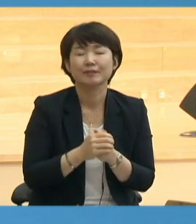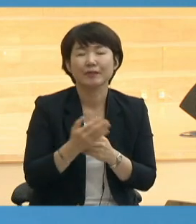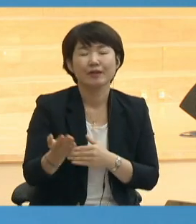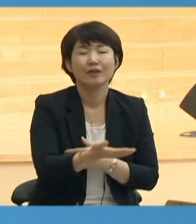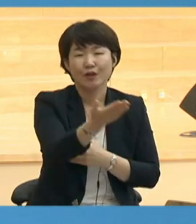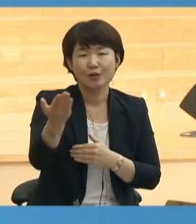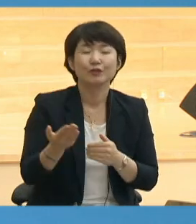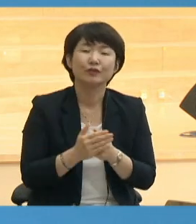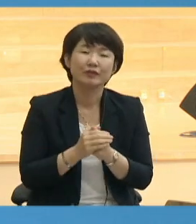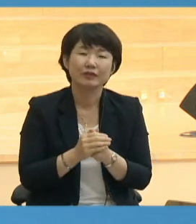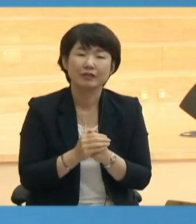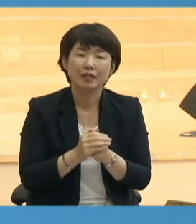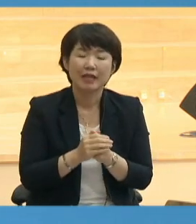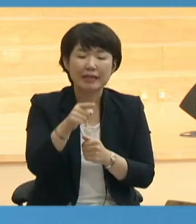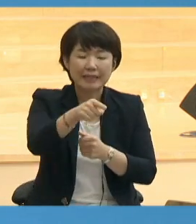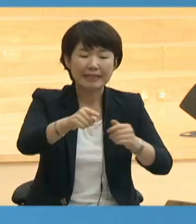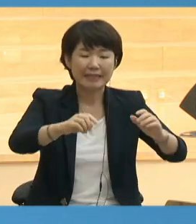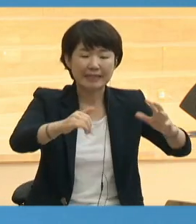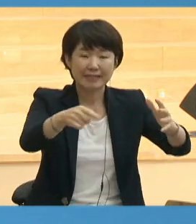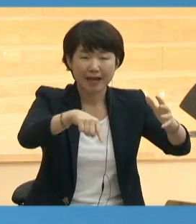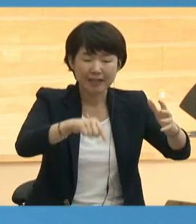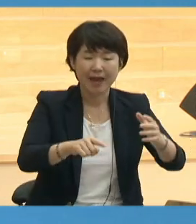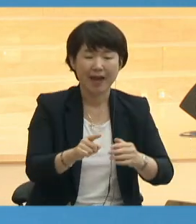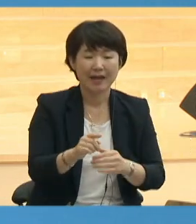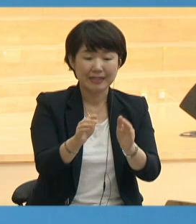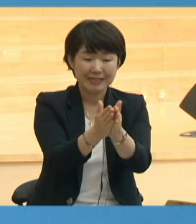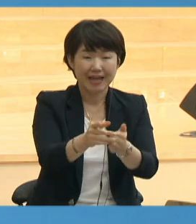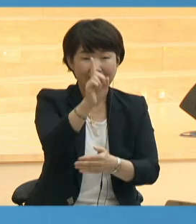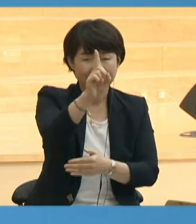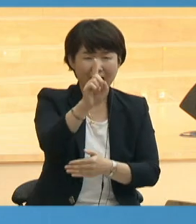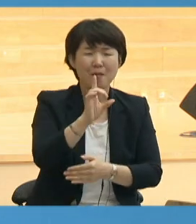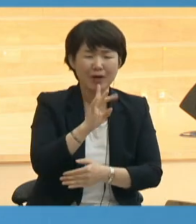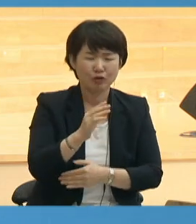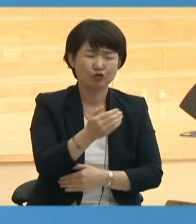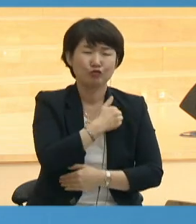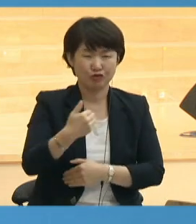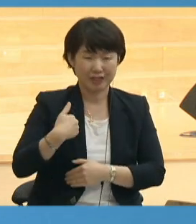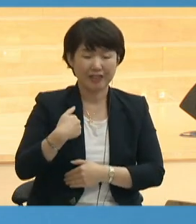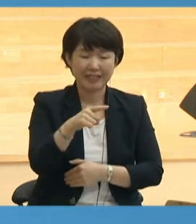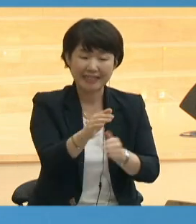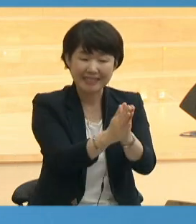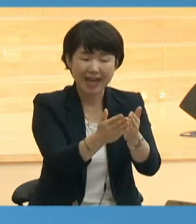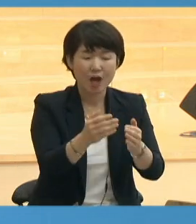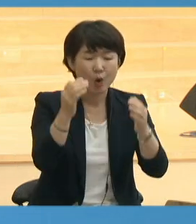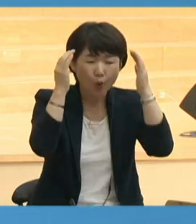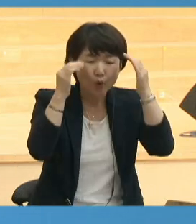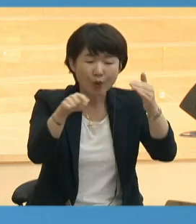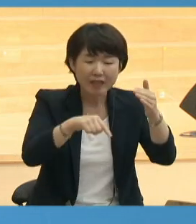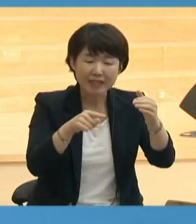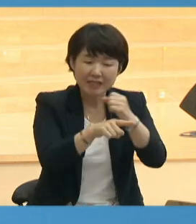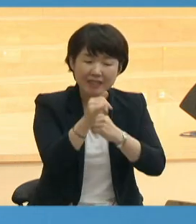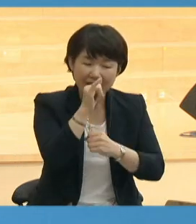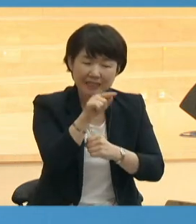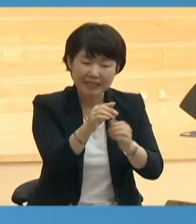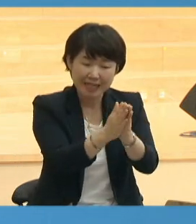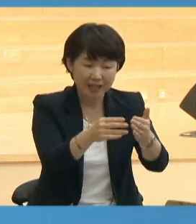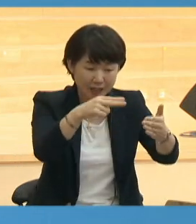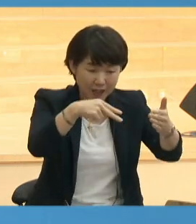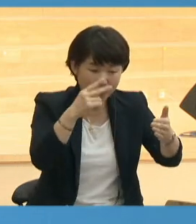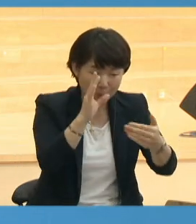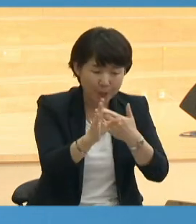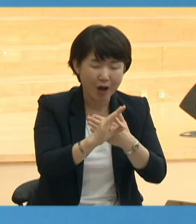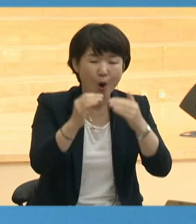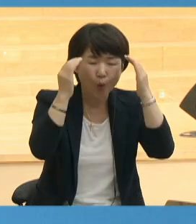여러분 이 땅의 한권으로 조카 달하는 그 고통의 는 뜻이 따란 그 책에 보면 고난을 이렇게